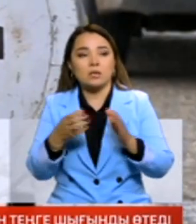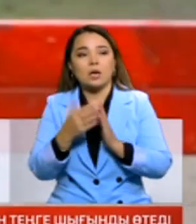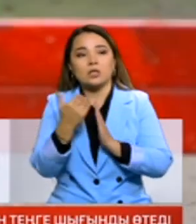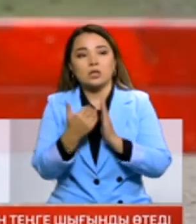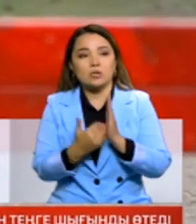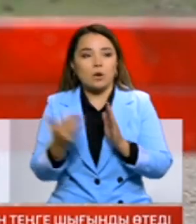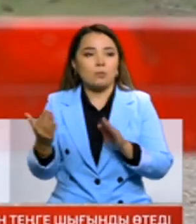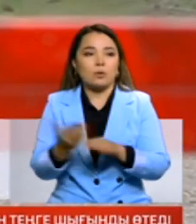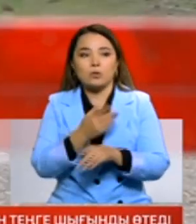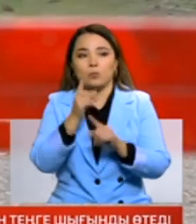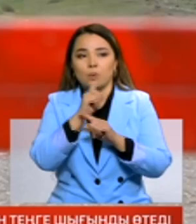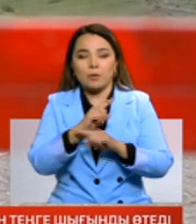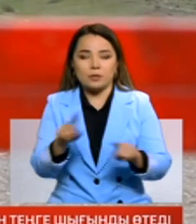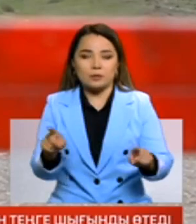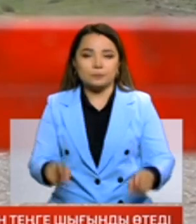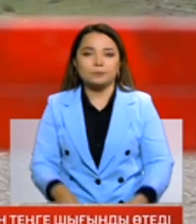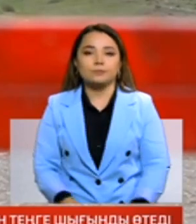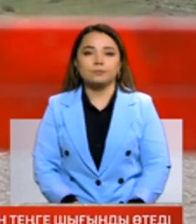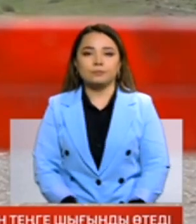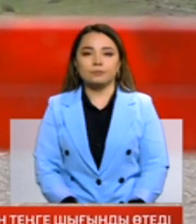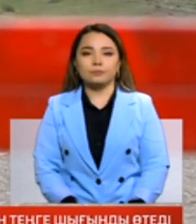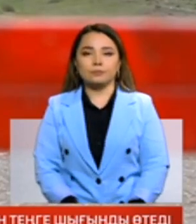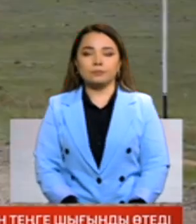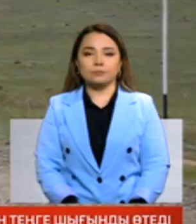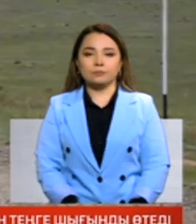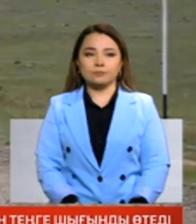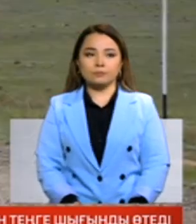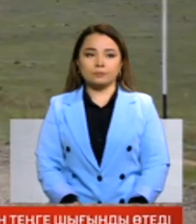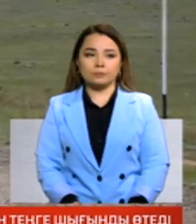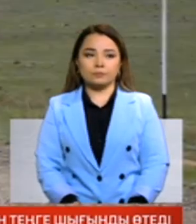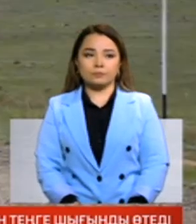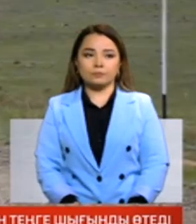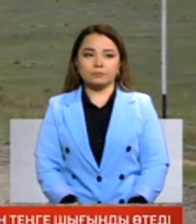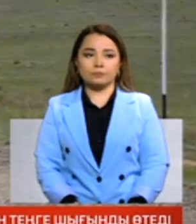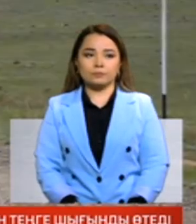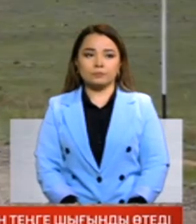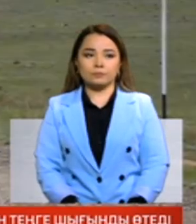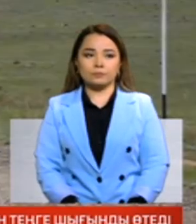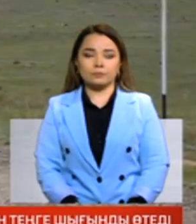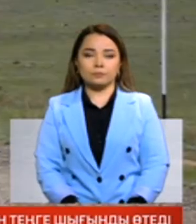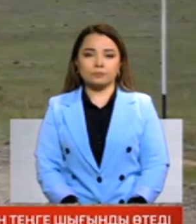алынбайды. Ержан Жақып, Серік Нұртаза, Қазақстан ұлттық арнасы, Абай облысы.